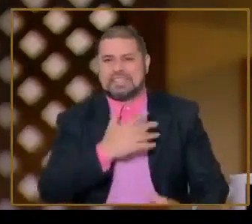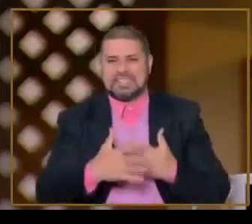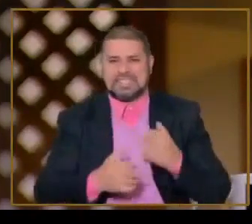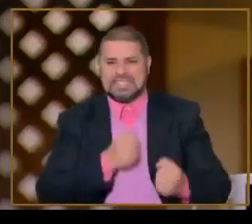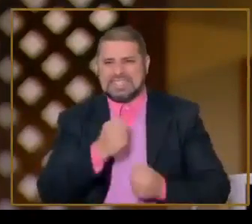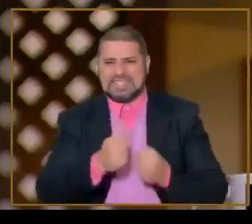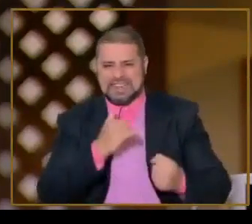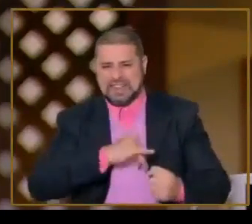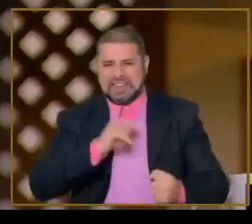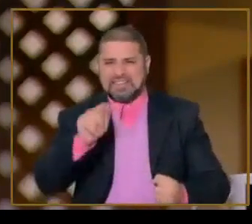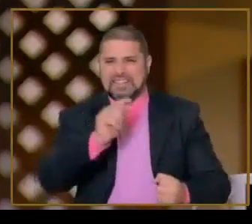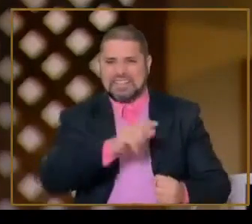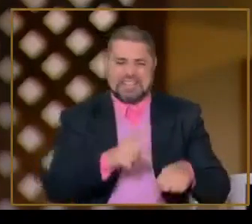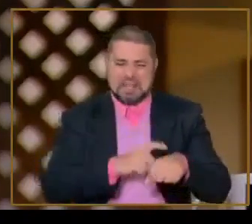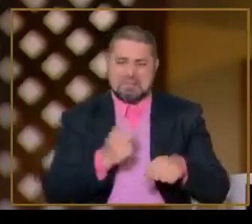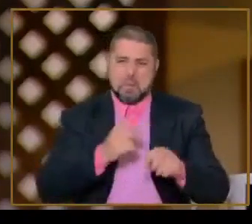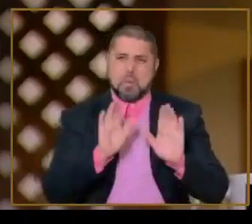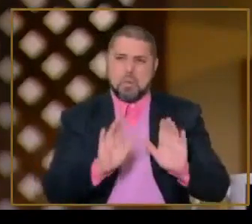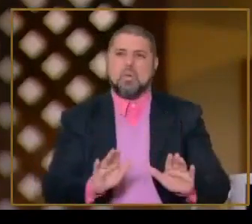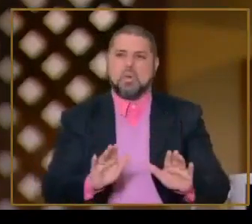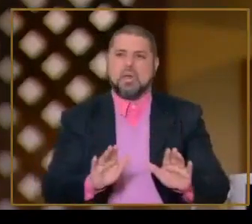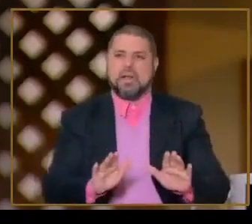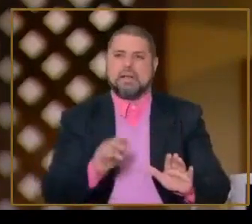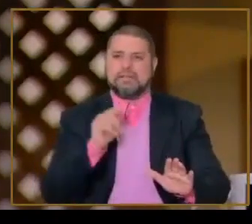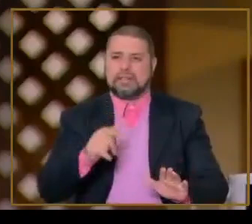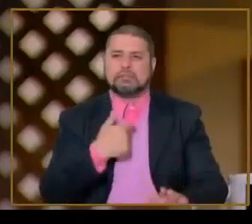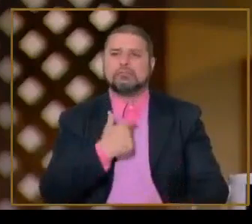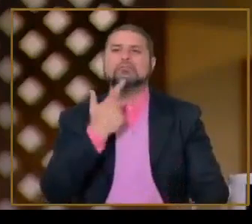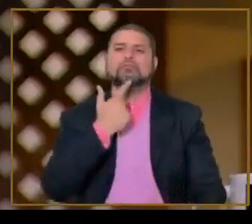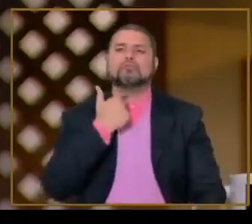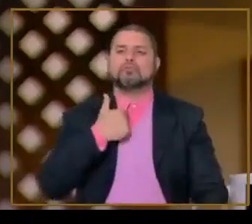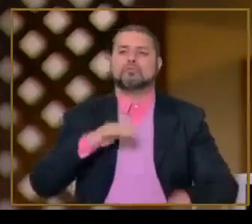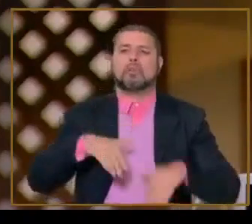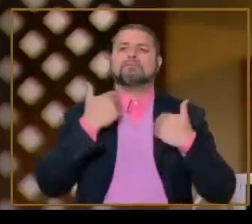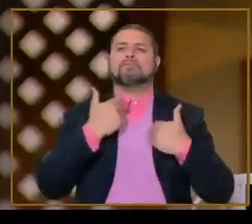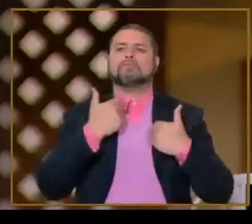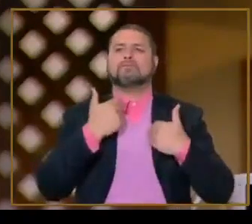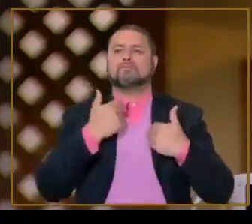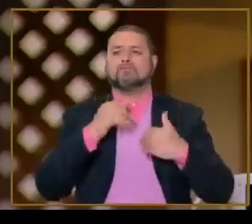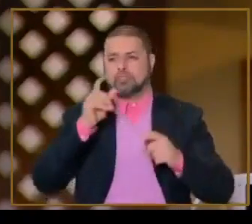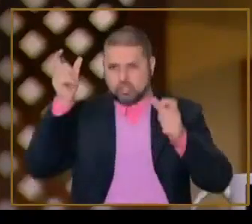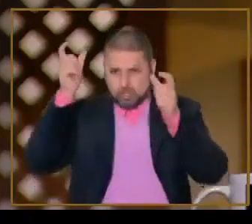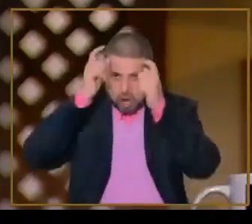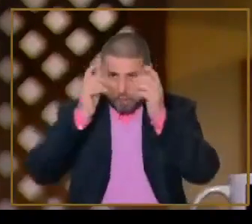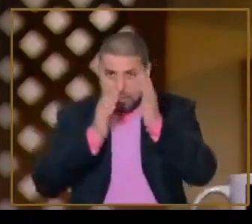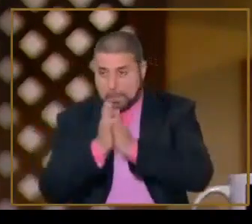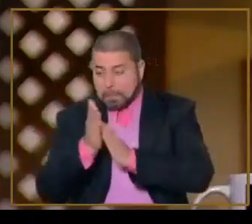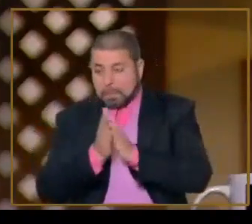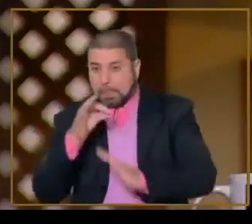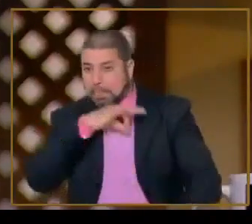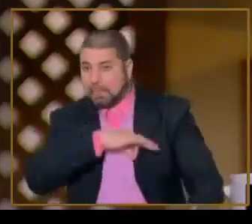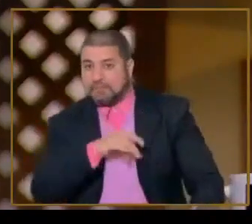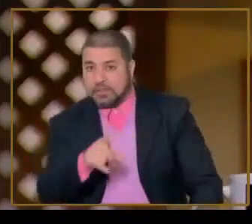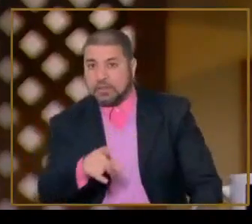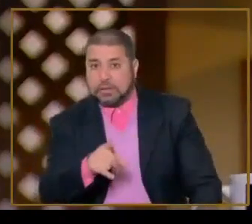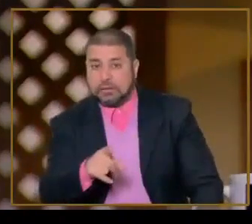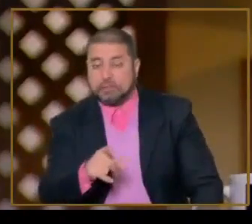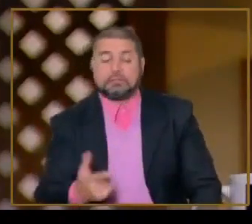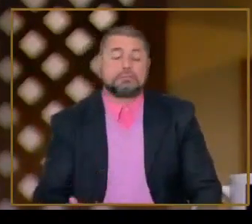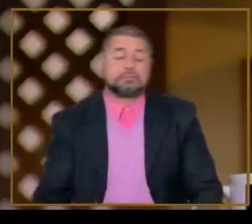نوازع طبيعيه يعني فينا الانا فينا حظ الشيطان شوف